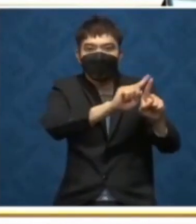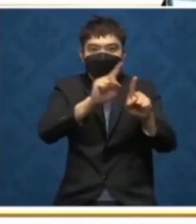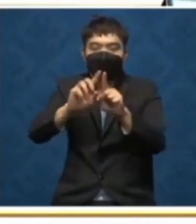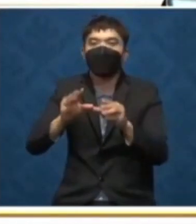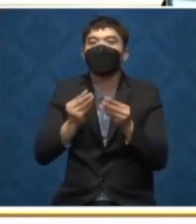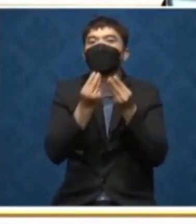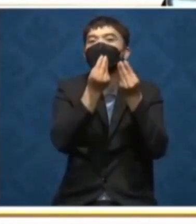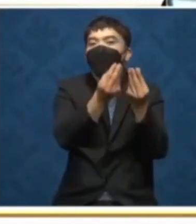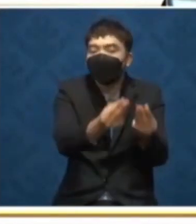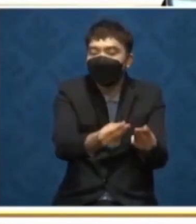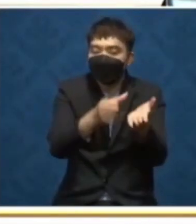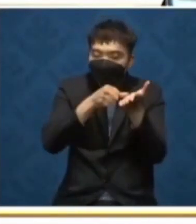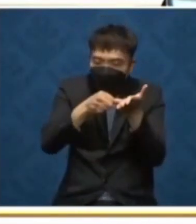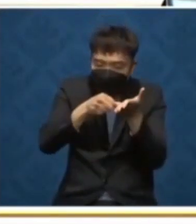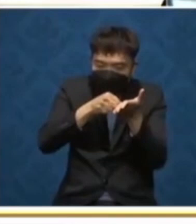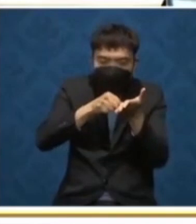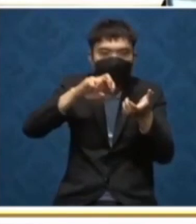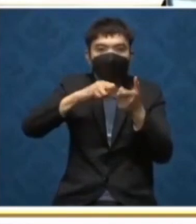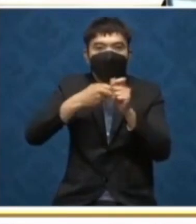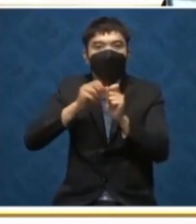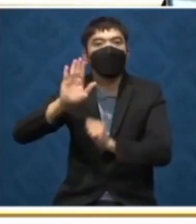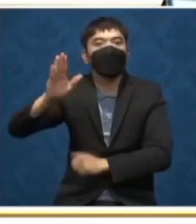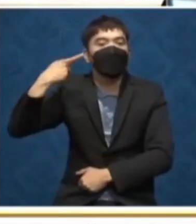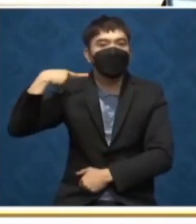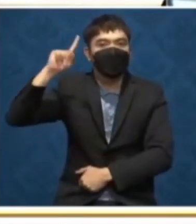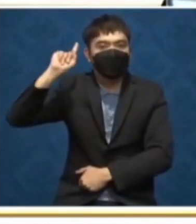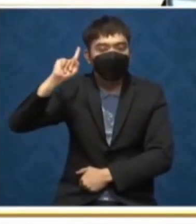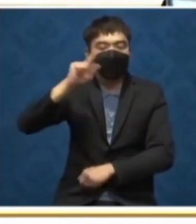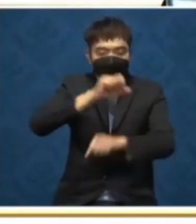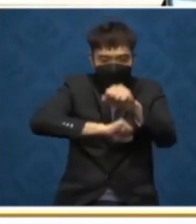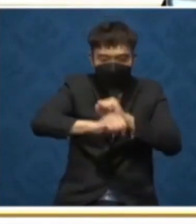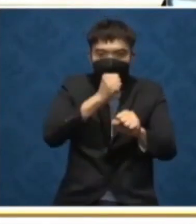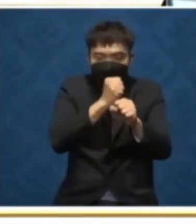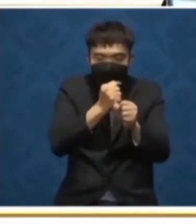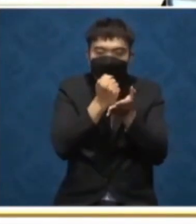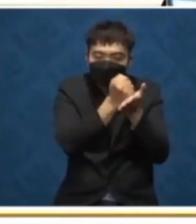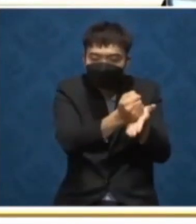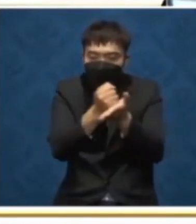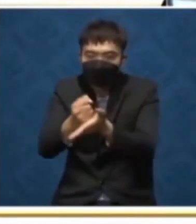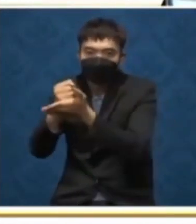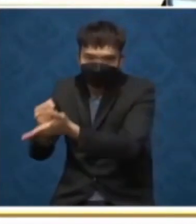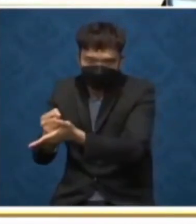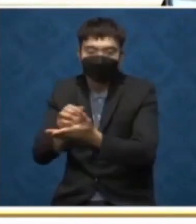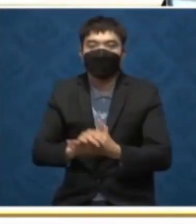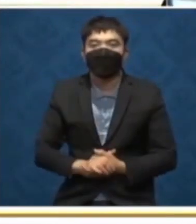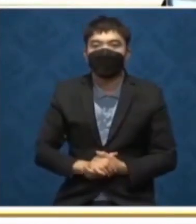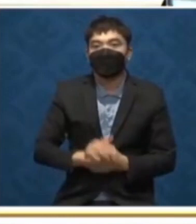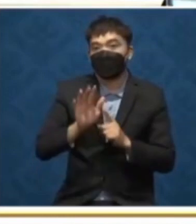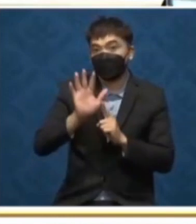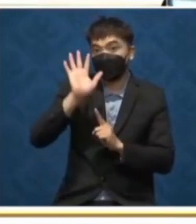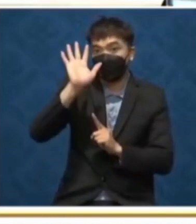ไขบรรเทาความเดือดร้อนของประชาชนของเราในทุกกรณีประการที่